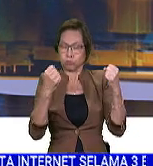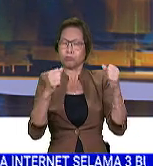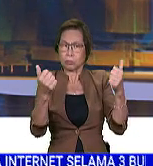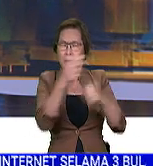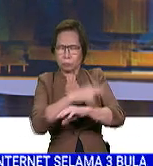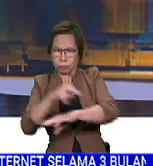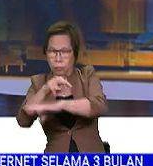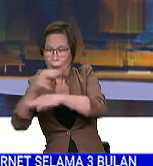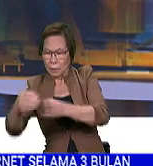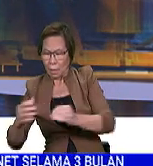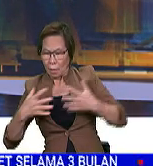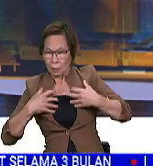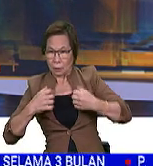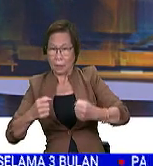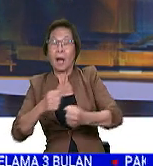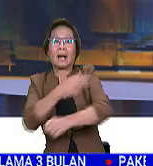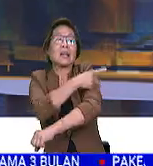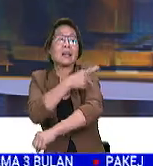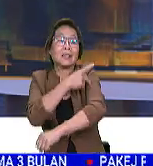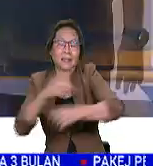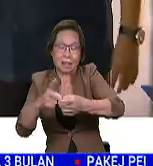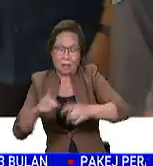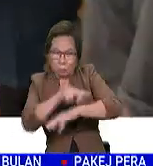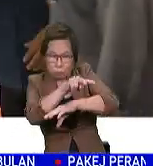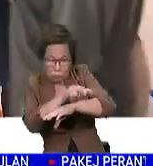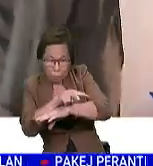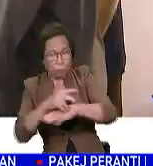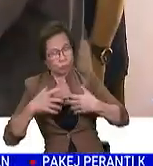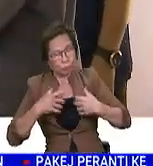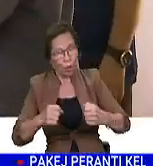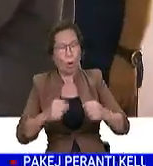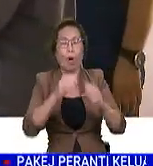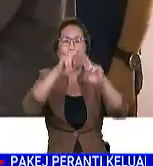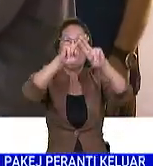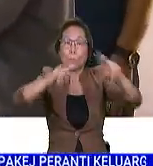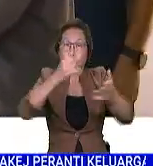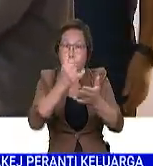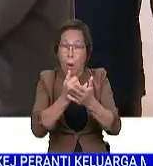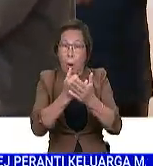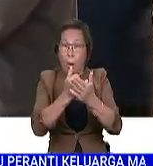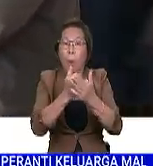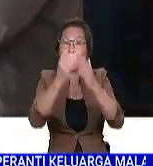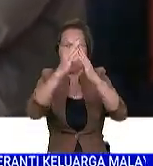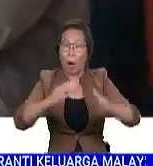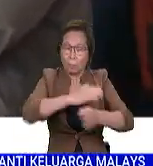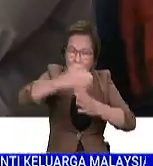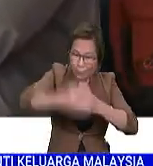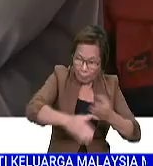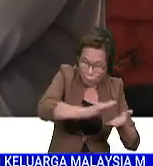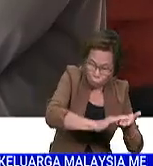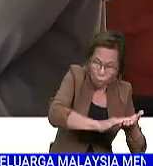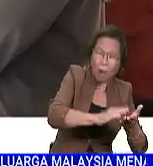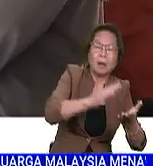turut dipantau pejabat kesihatan daerah. Mereka akan menjalani kuarantin sehingga tamat di sekolah biarpun dalam tempoh